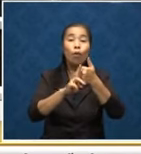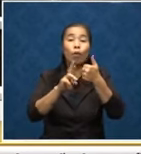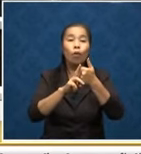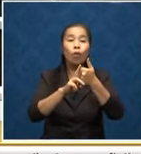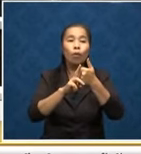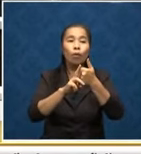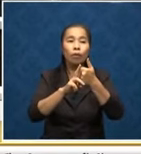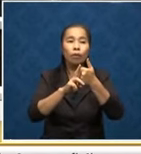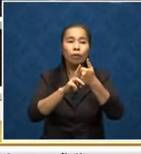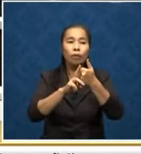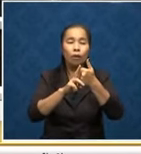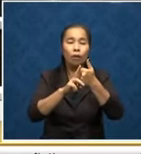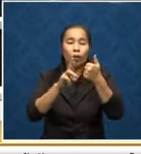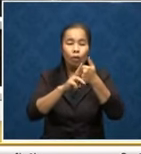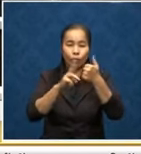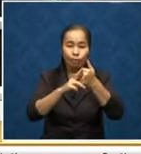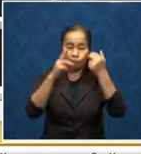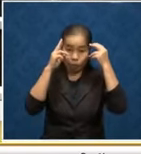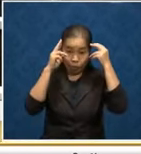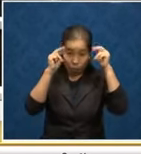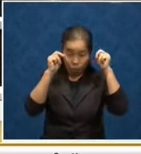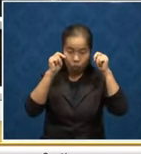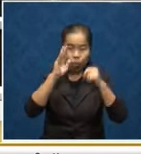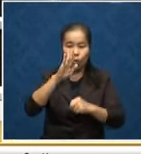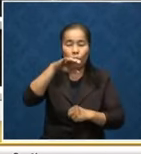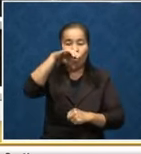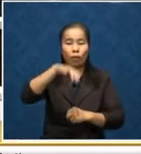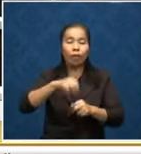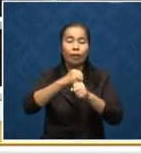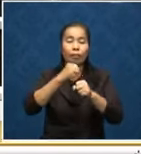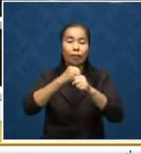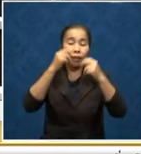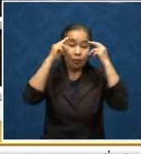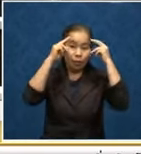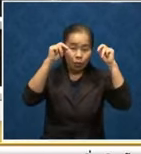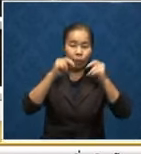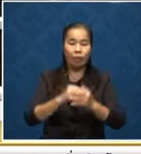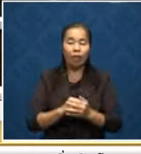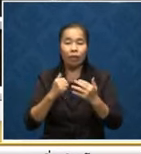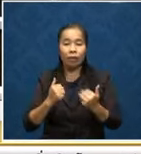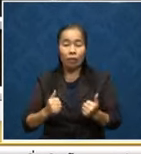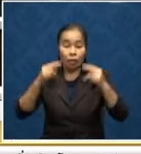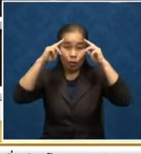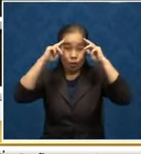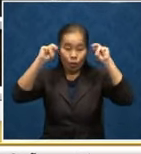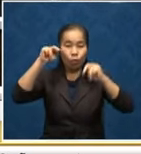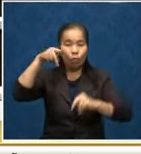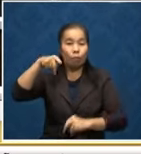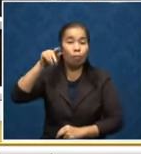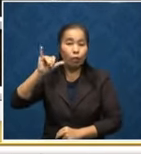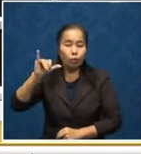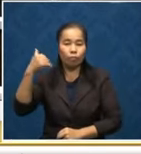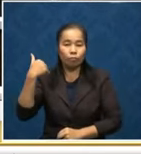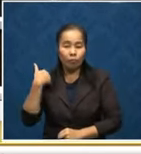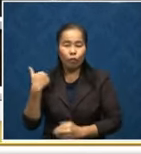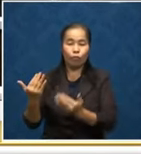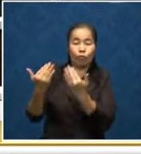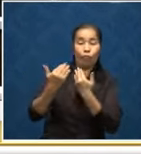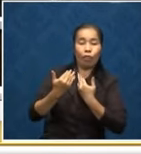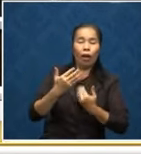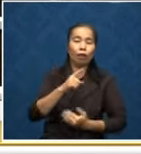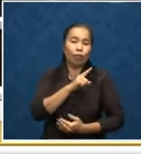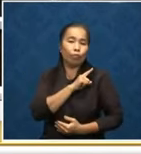เมืองที่ทำเนียบรัฐบาลแล้วก็ท่านนายกรัฐมนตรีพลเอกประยุทธ์จันทร์โอชาก็ได้กรุณาให้กำกับดูแลหน่